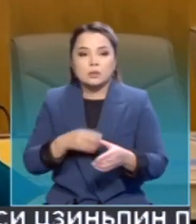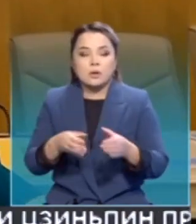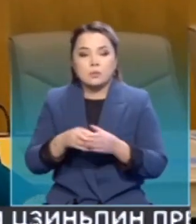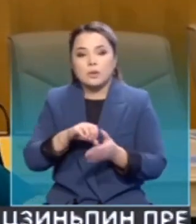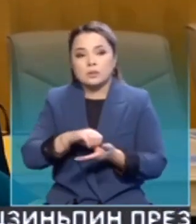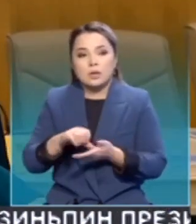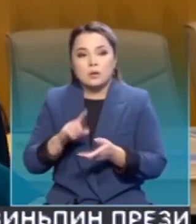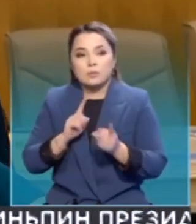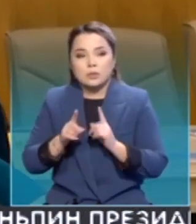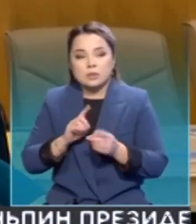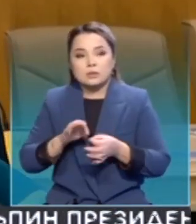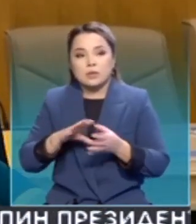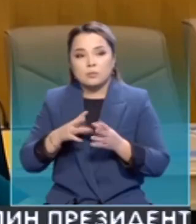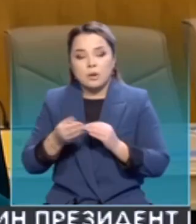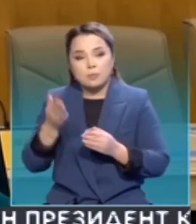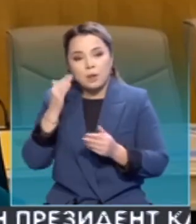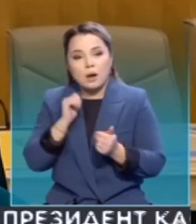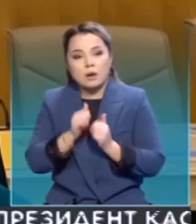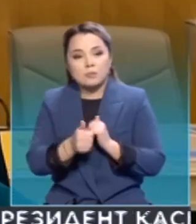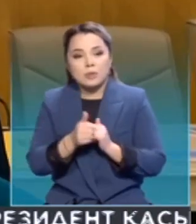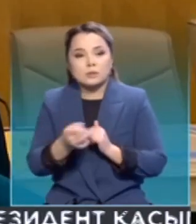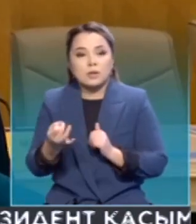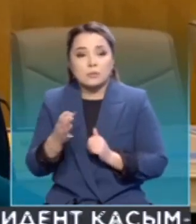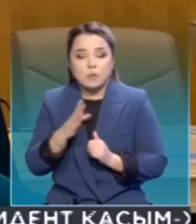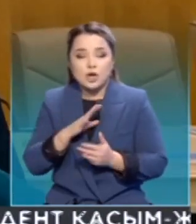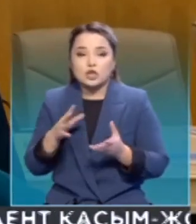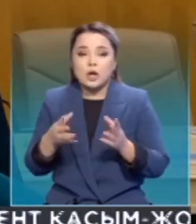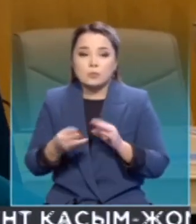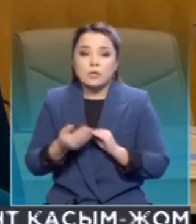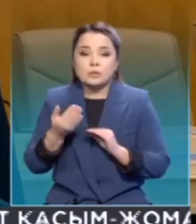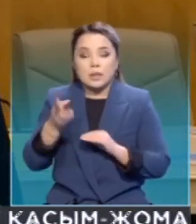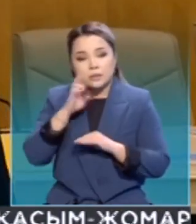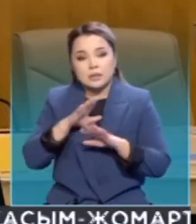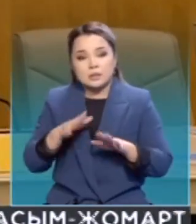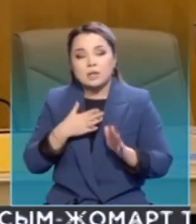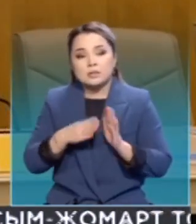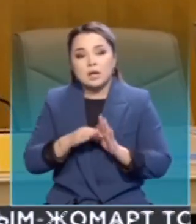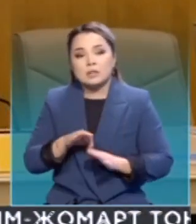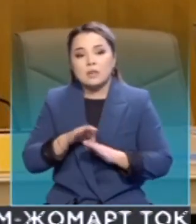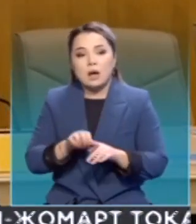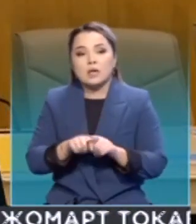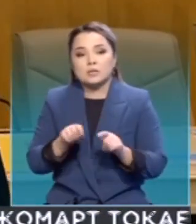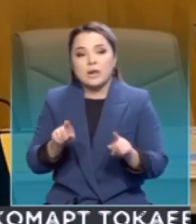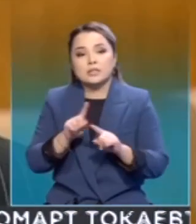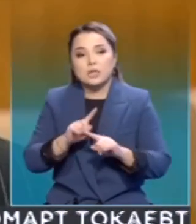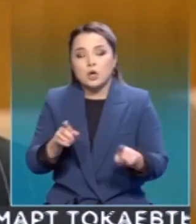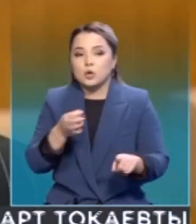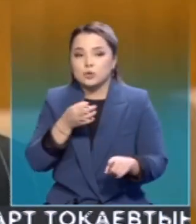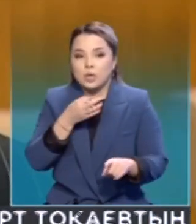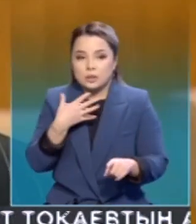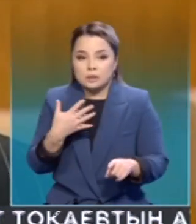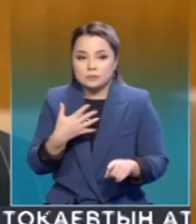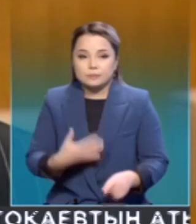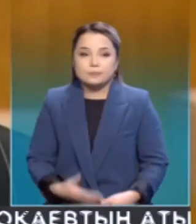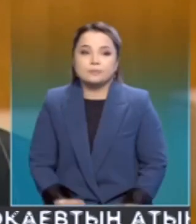әріптестерімізбен осы мәселе төңірегінде пікір алмастық. Ал жалпы сіздердің елдегі сайлауда ашықтық ерекше ұнады.